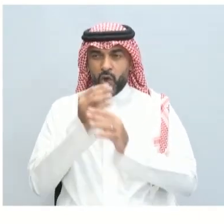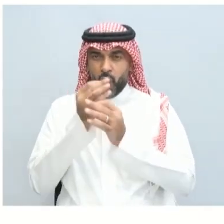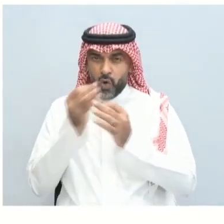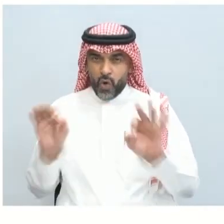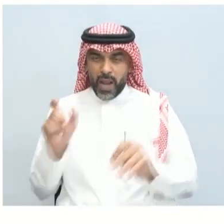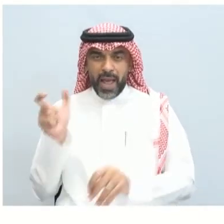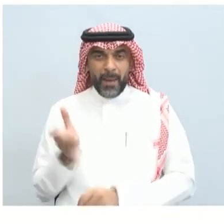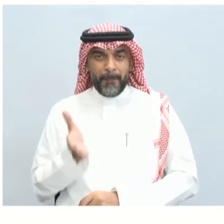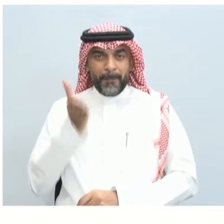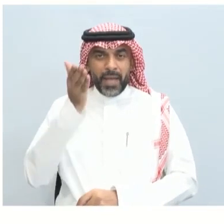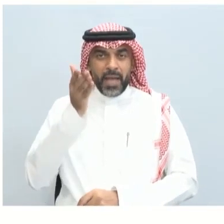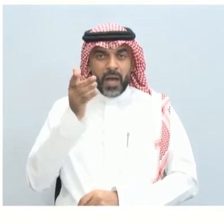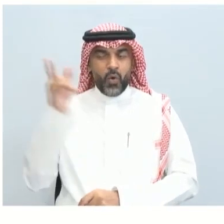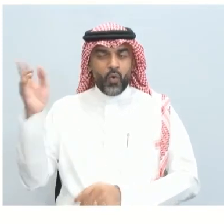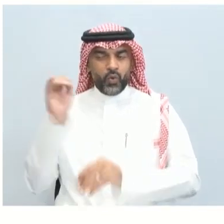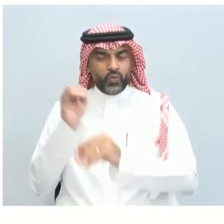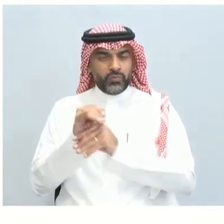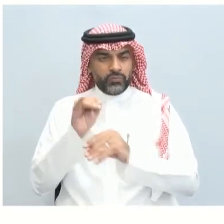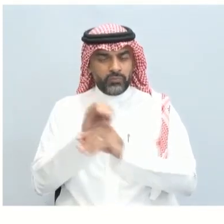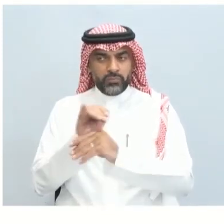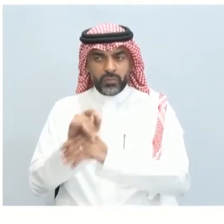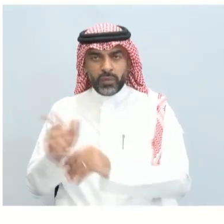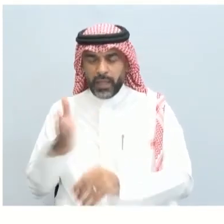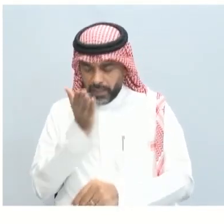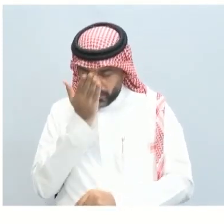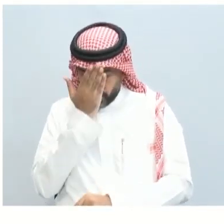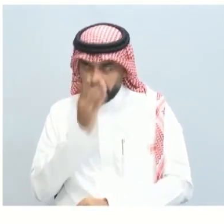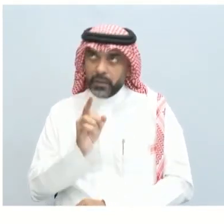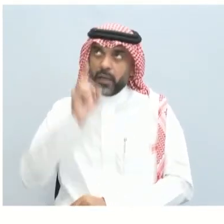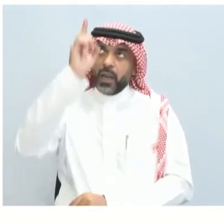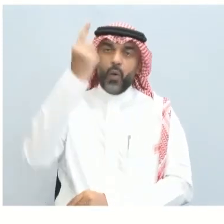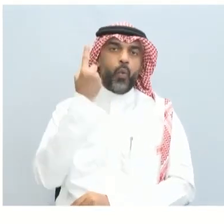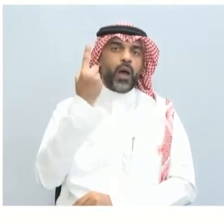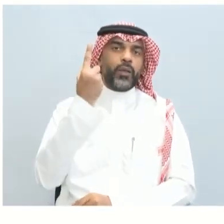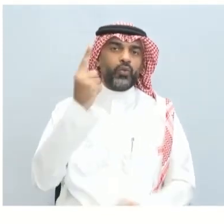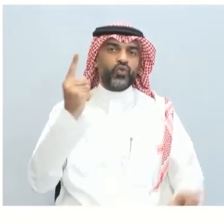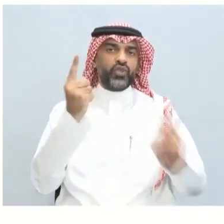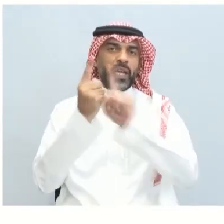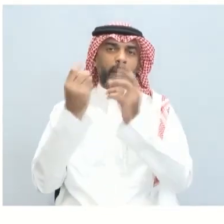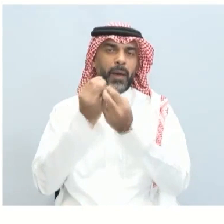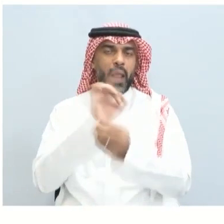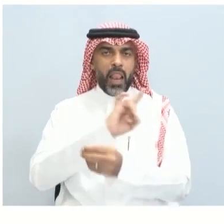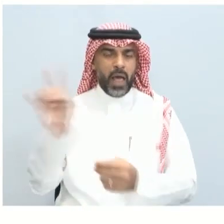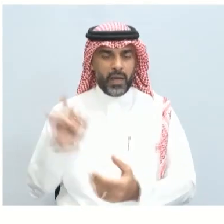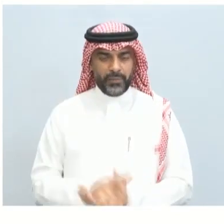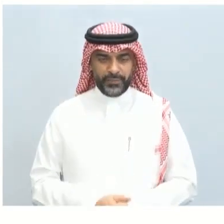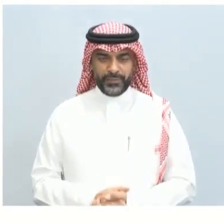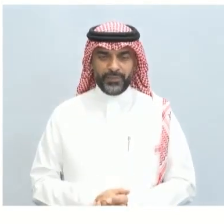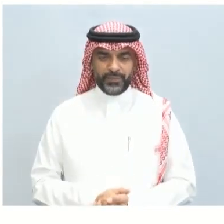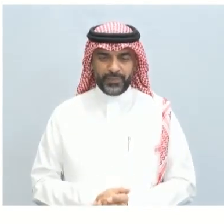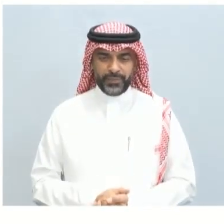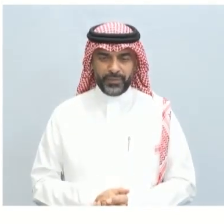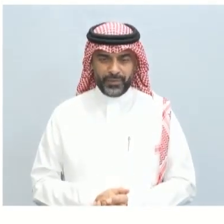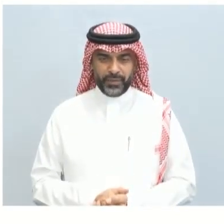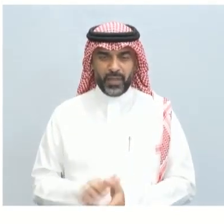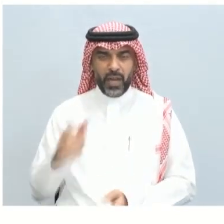احسنتم لعباده الله عز وجل وحده لا شريك له وما ارسلنا قال تعالى وما ارسلنا من